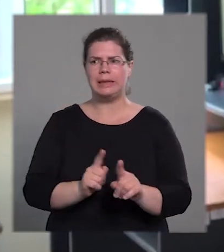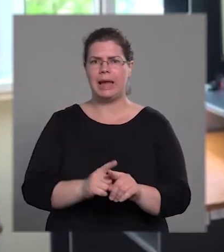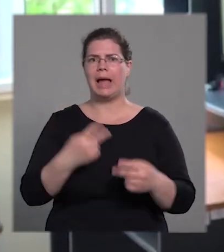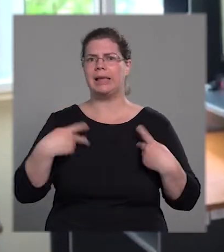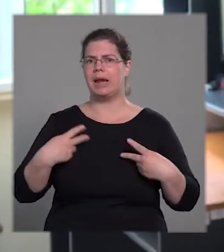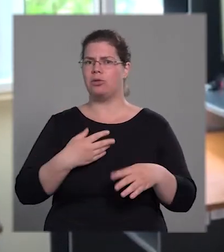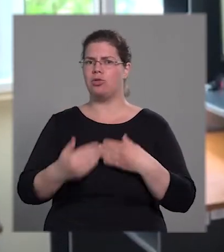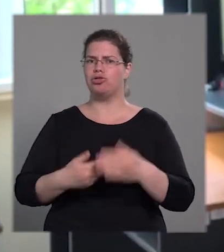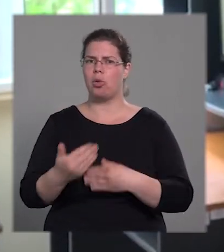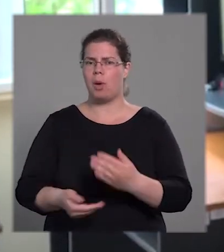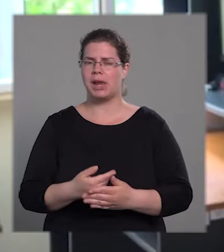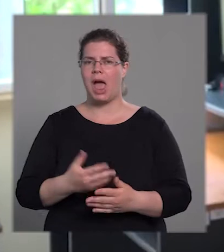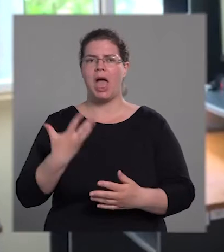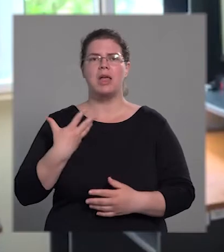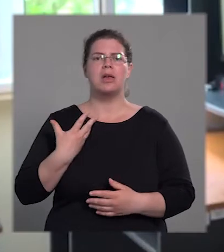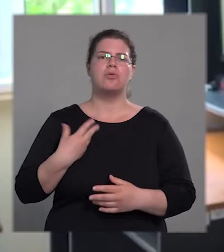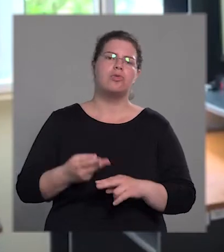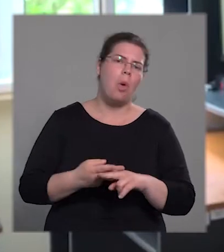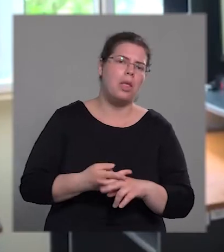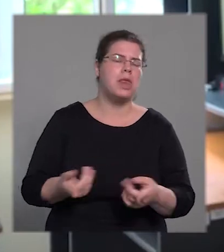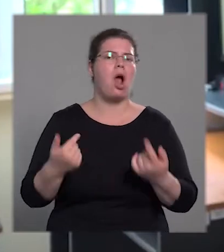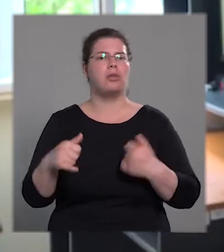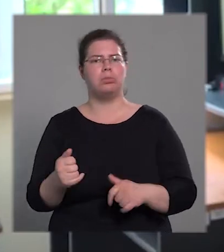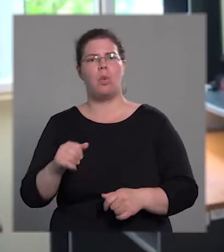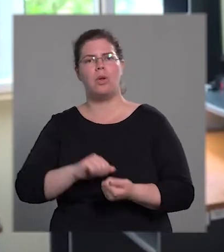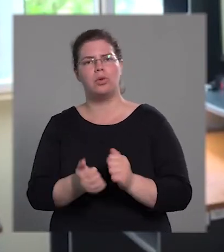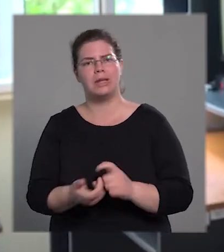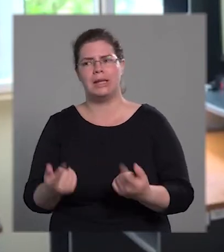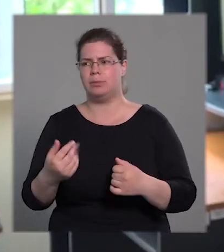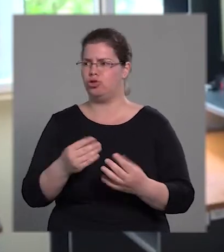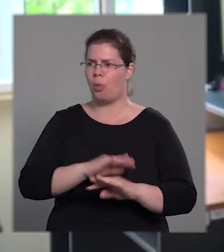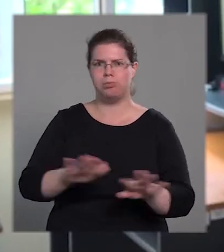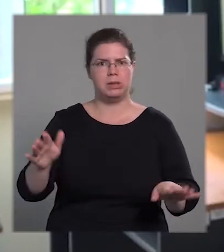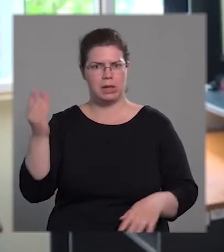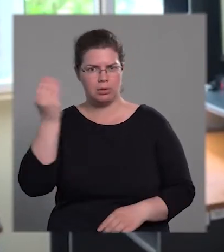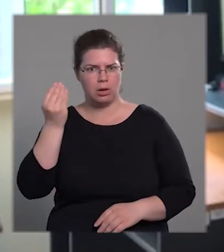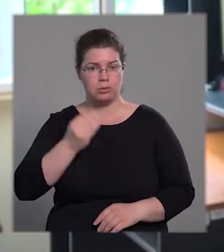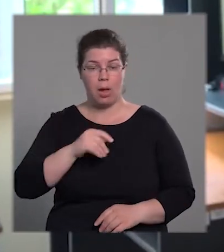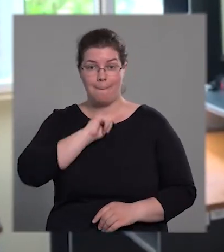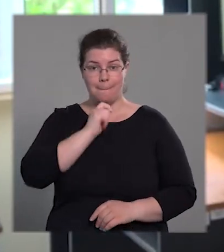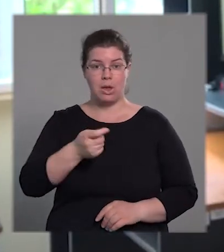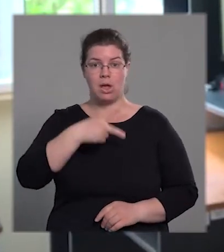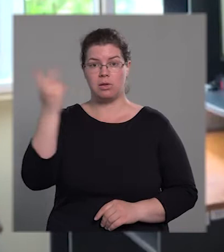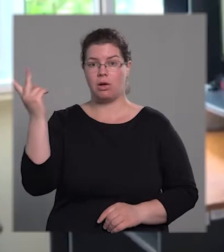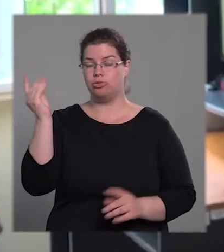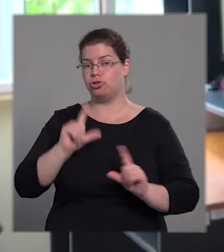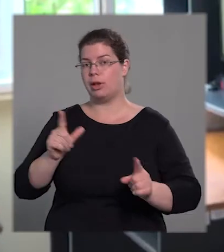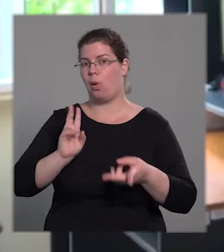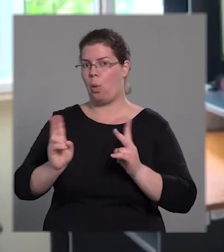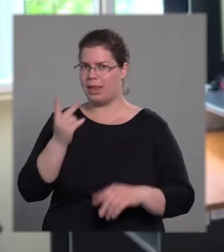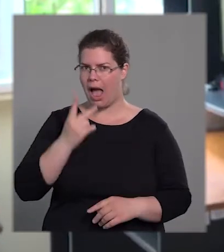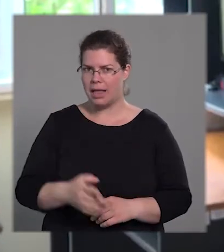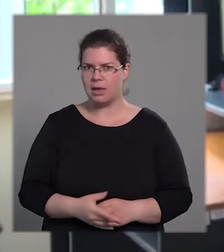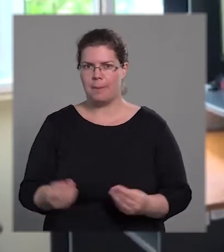során földrajzból, történelemből nagyon sok mindent tanulhatunk. Magyar szakos tanárként hogy látja, magyarból